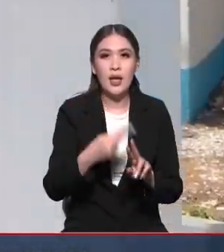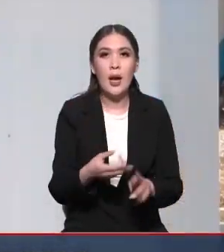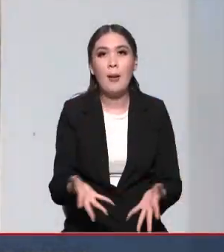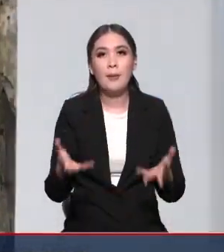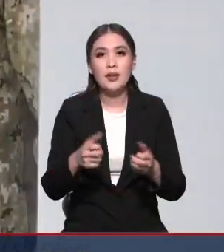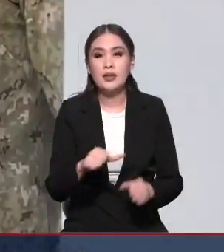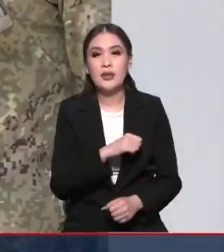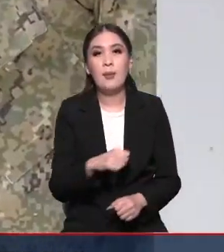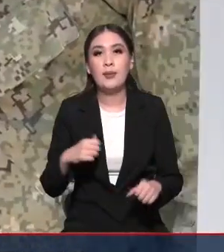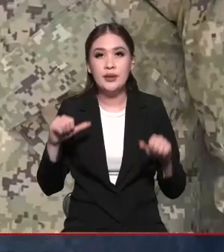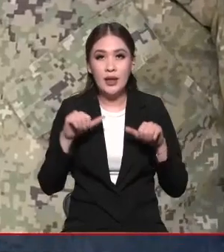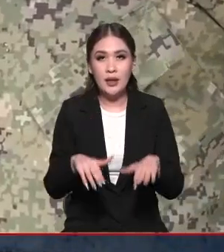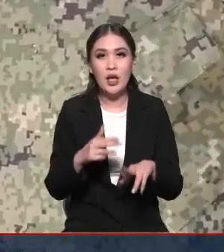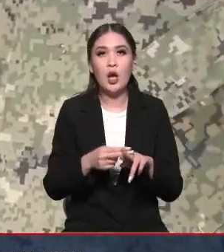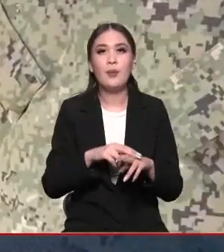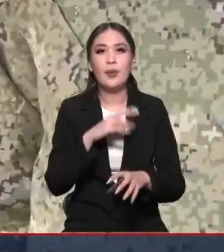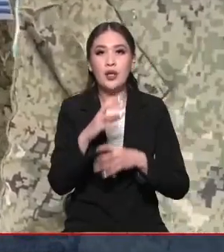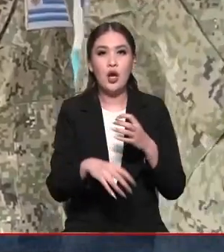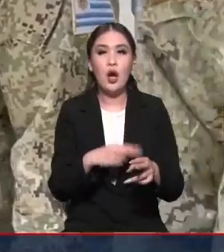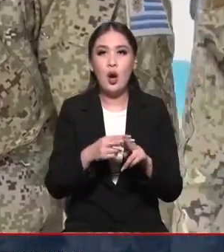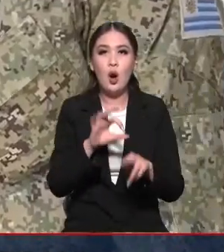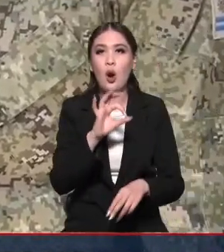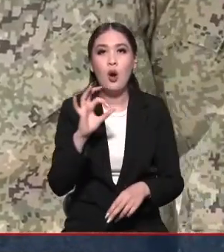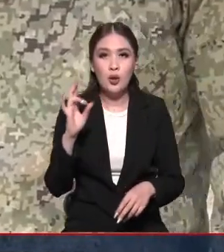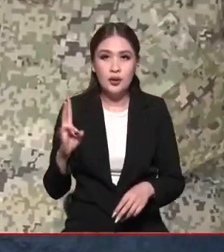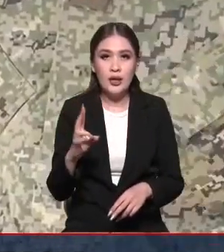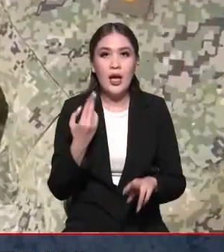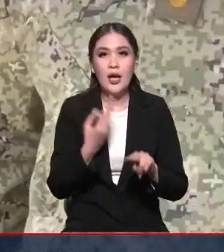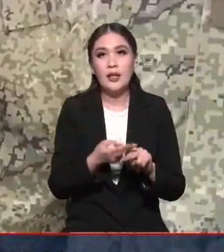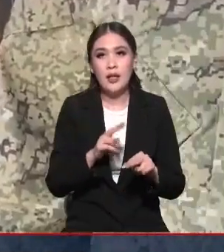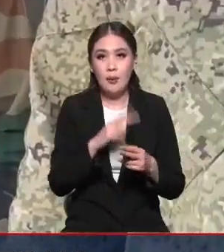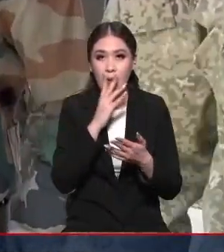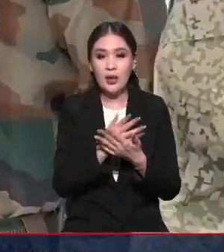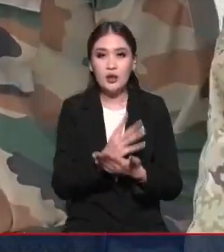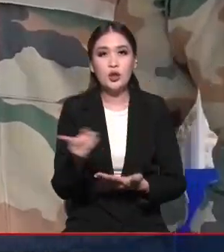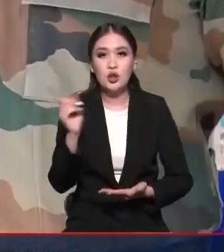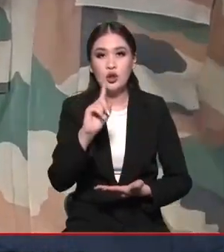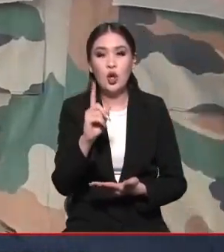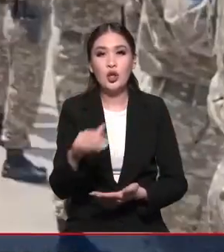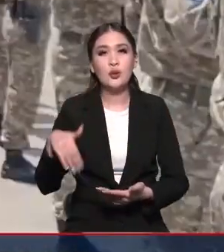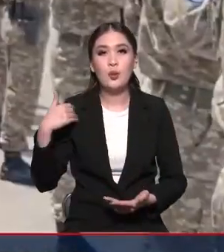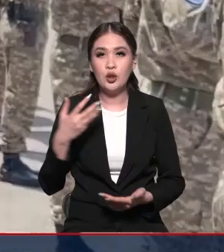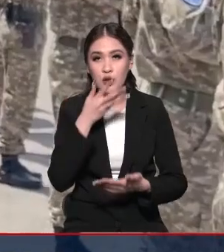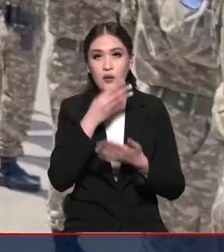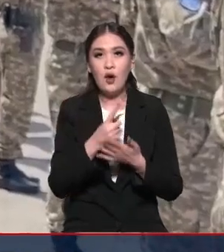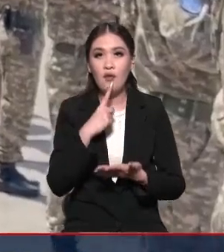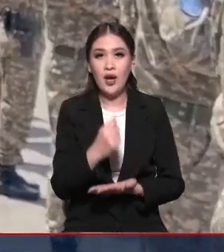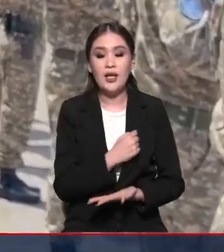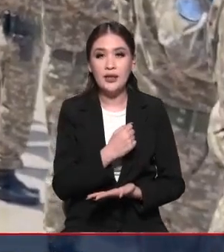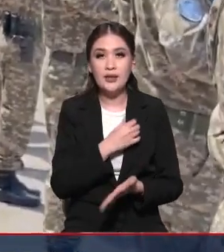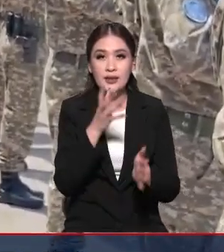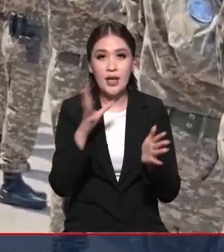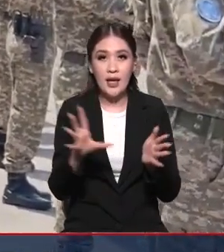самостоятельное участие в миротворческой Операции ООН это предполагает в том числе использование своей военной техники